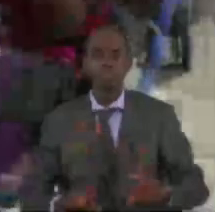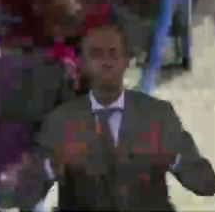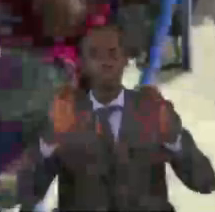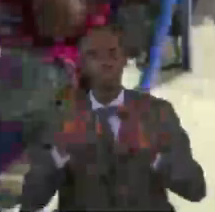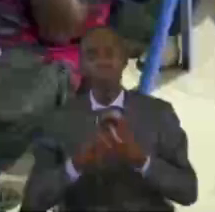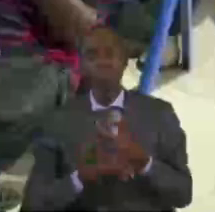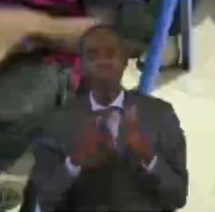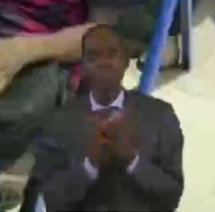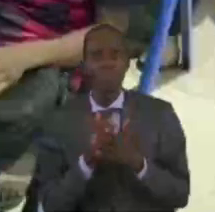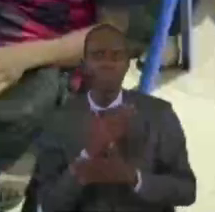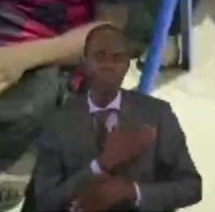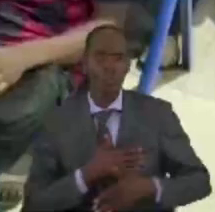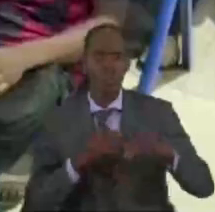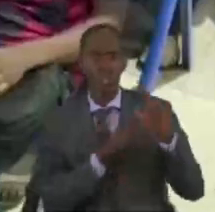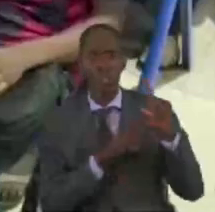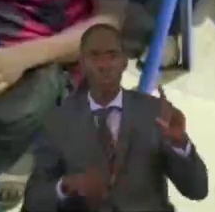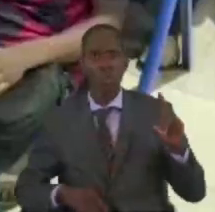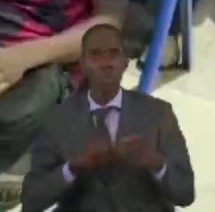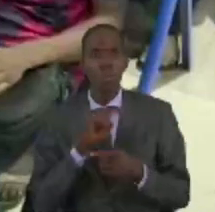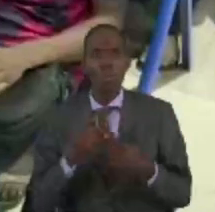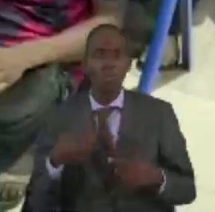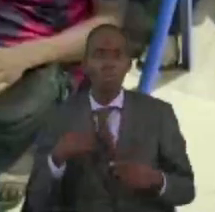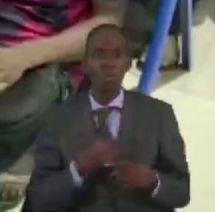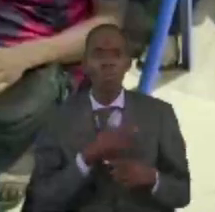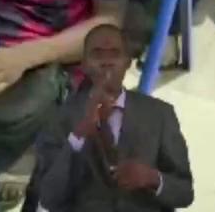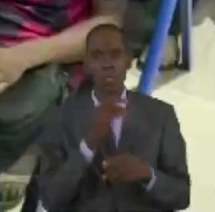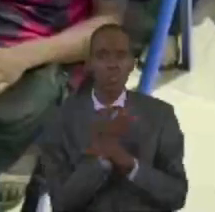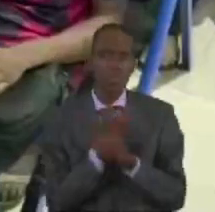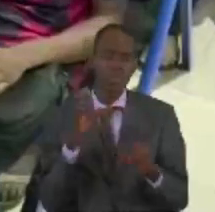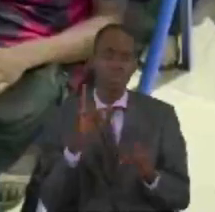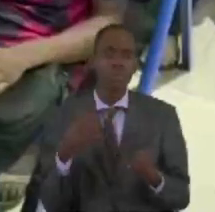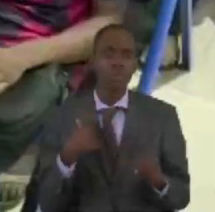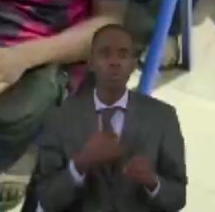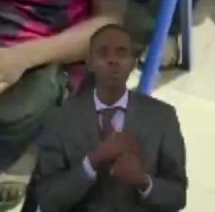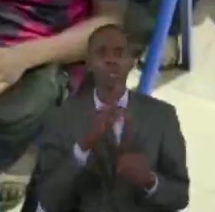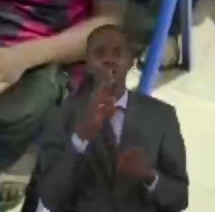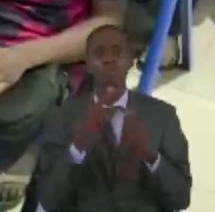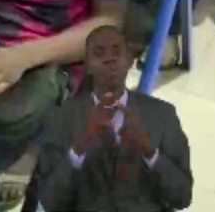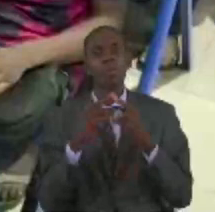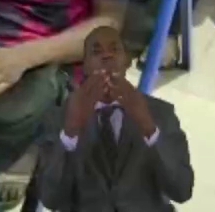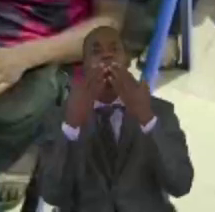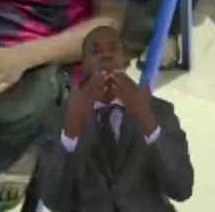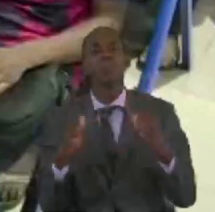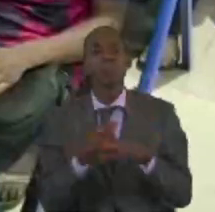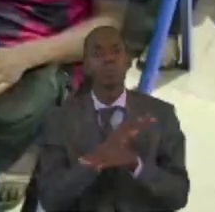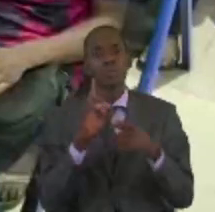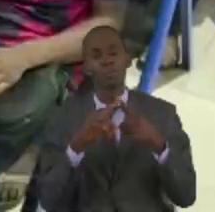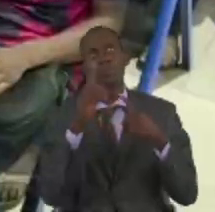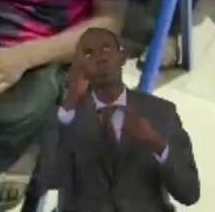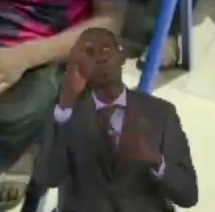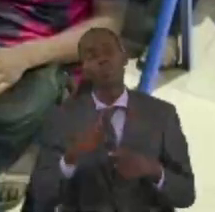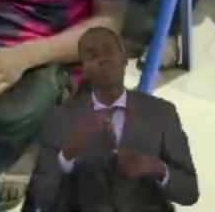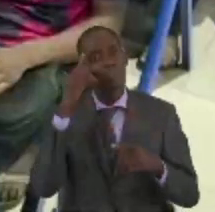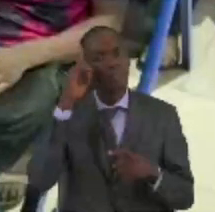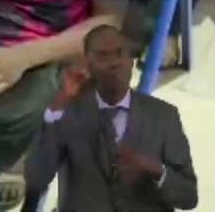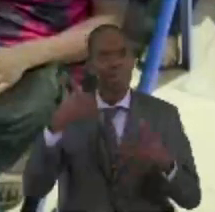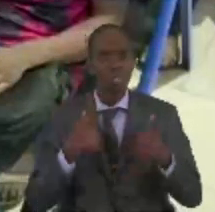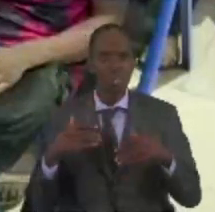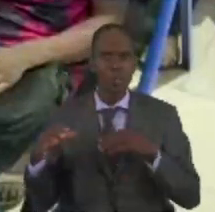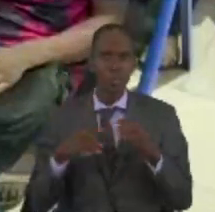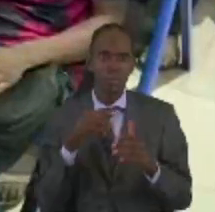dévotion plaît au Seigneur. Lorsque nous sommes sauvés, alors nous sommes reconnaissants au Seigneur qu'il a fait ceci pour